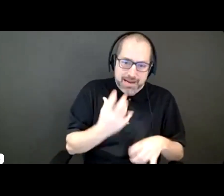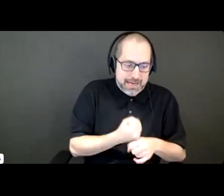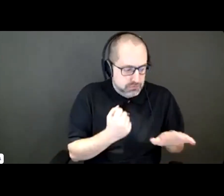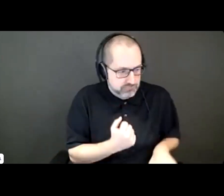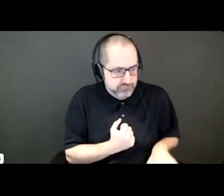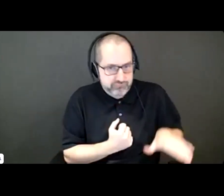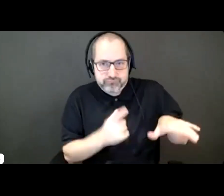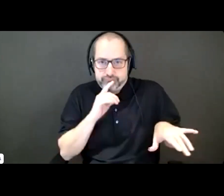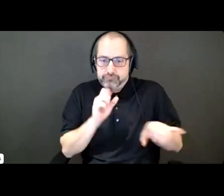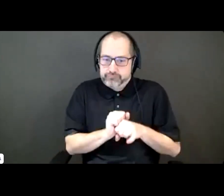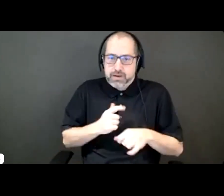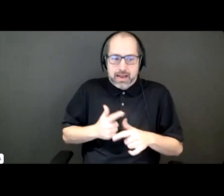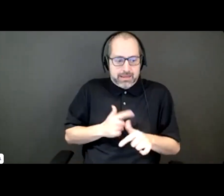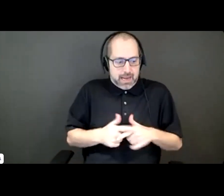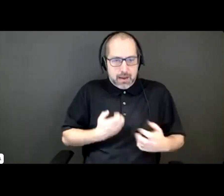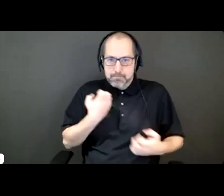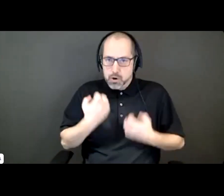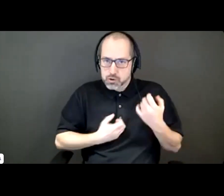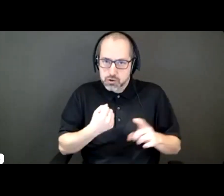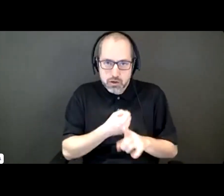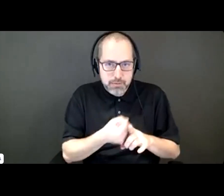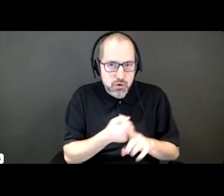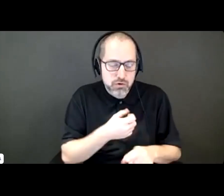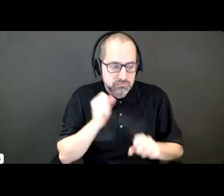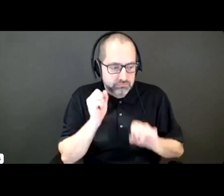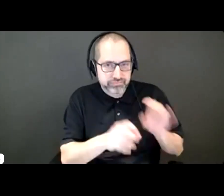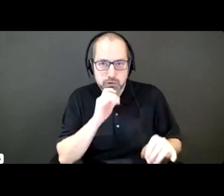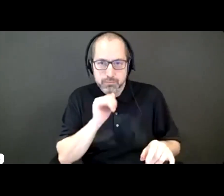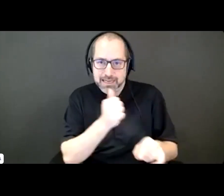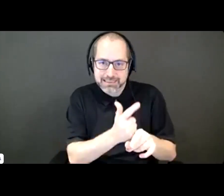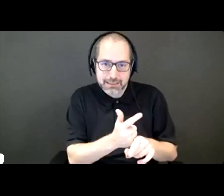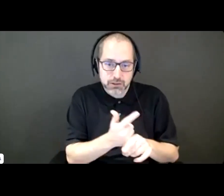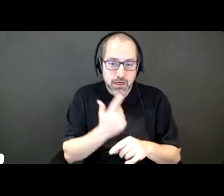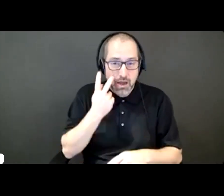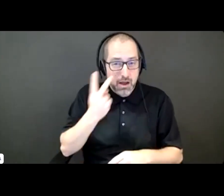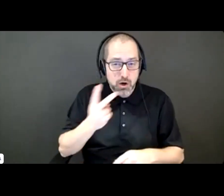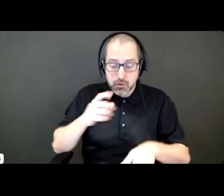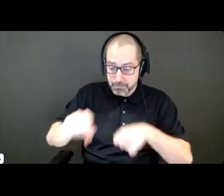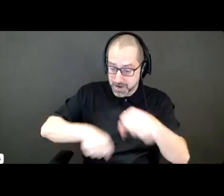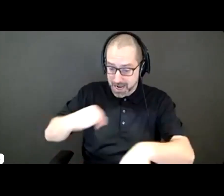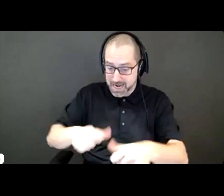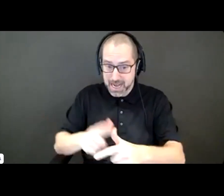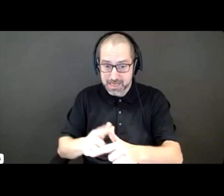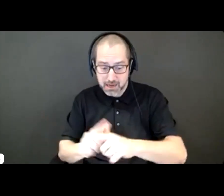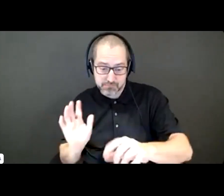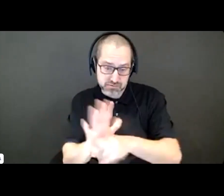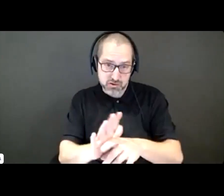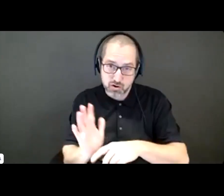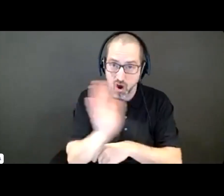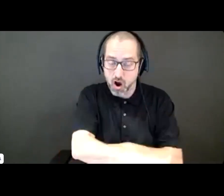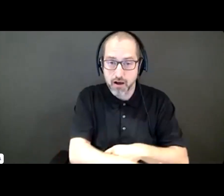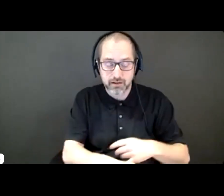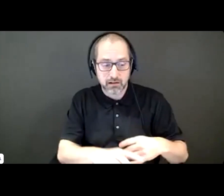j'ai été victime de beaucoup de violences émotionnelles et physiques on m'a parlé sur